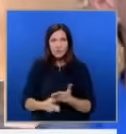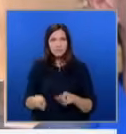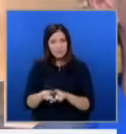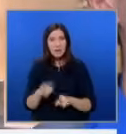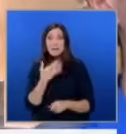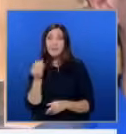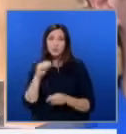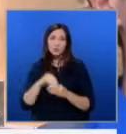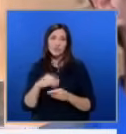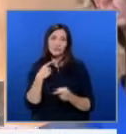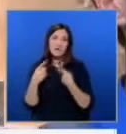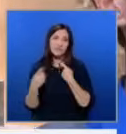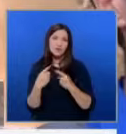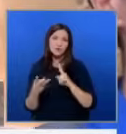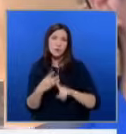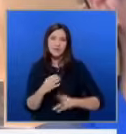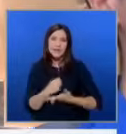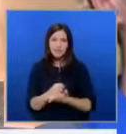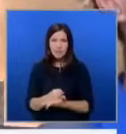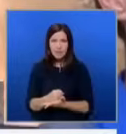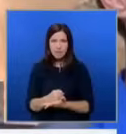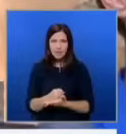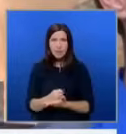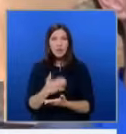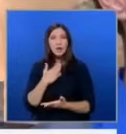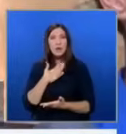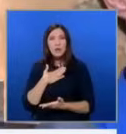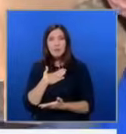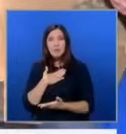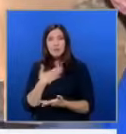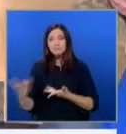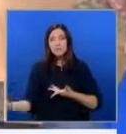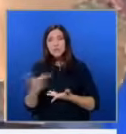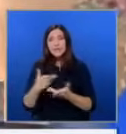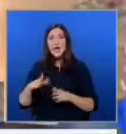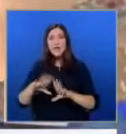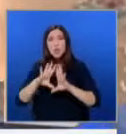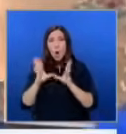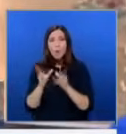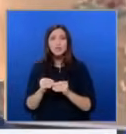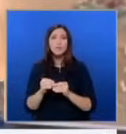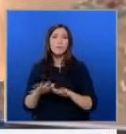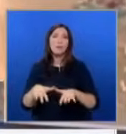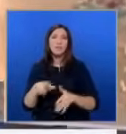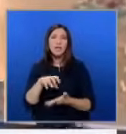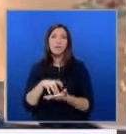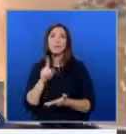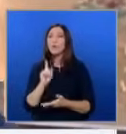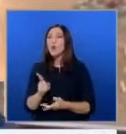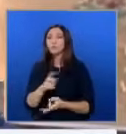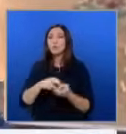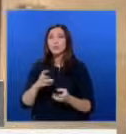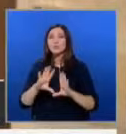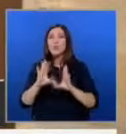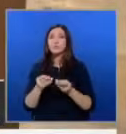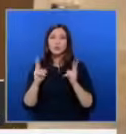няма да участваме в разговори за третия мандат. Имаме заседание на обща парламентарна група, на която ще потърсим